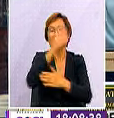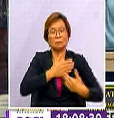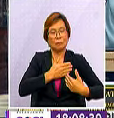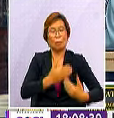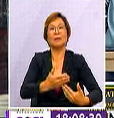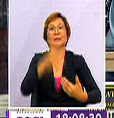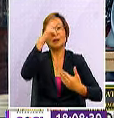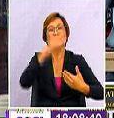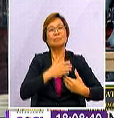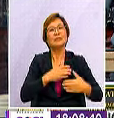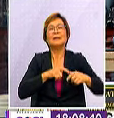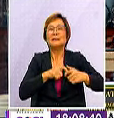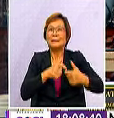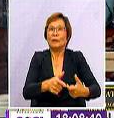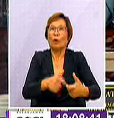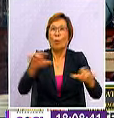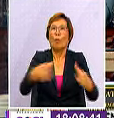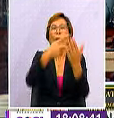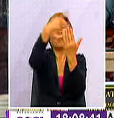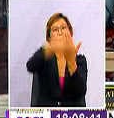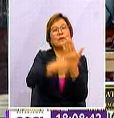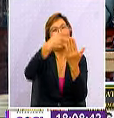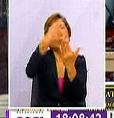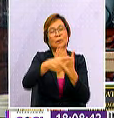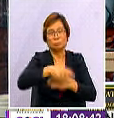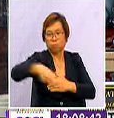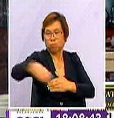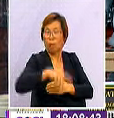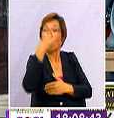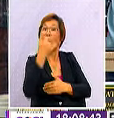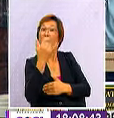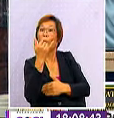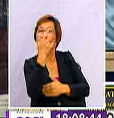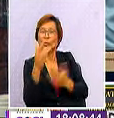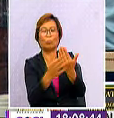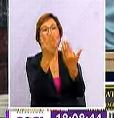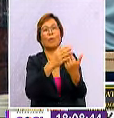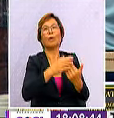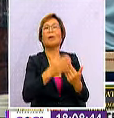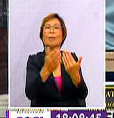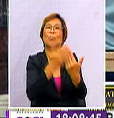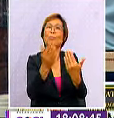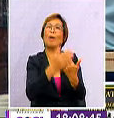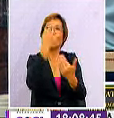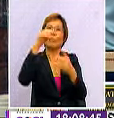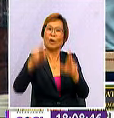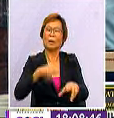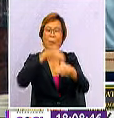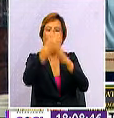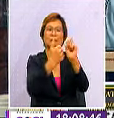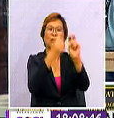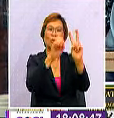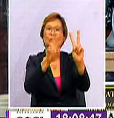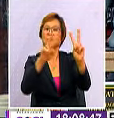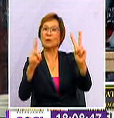komited untuk melaksanakan projek infrastruktur pengangkutan bagi meningkatkan kemudah sampaian rakyat. Pada tahun